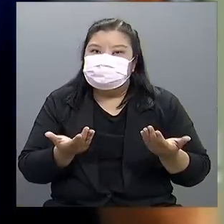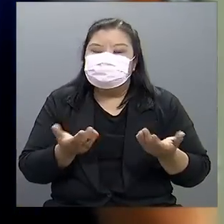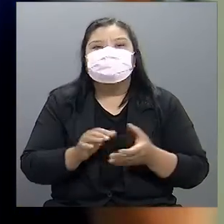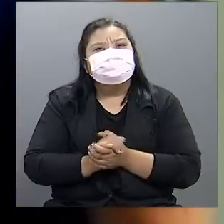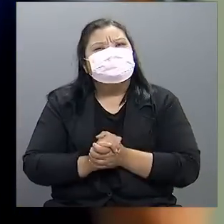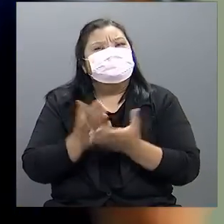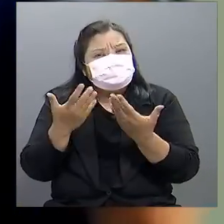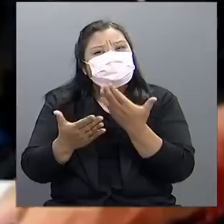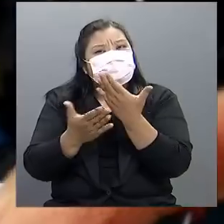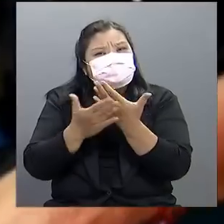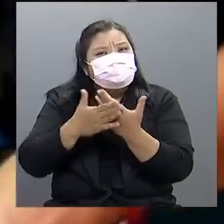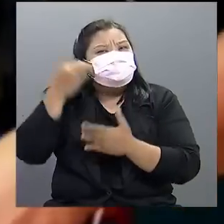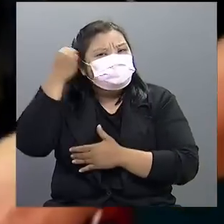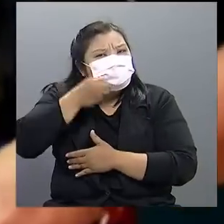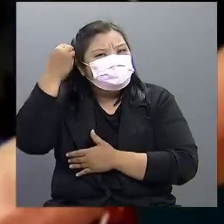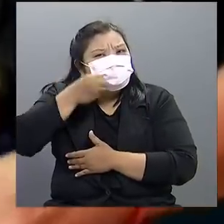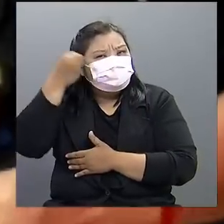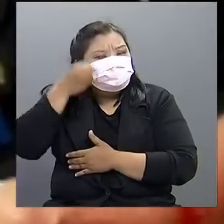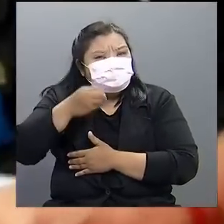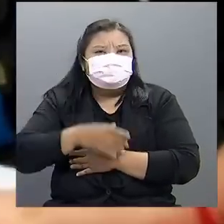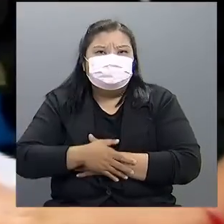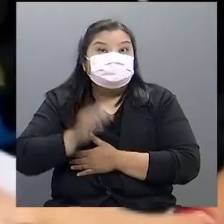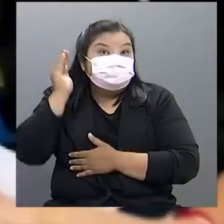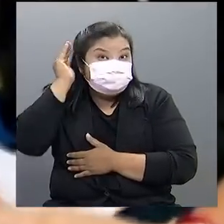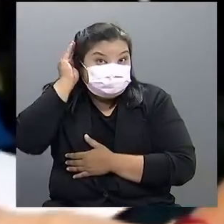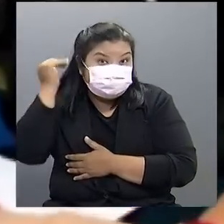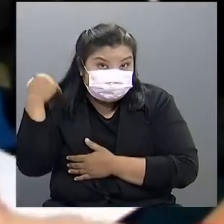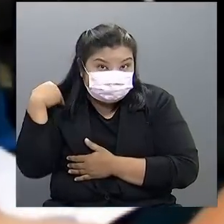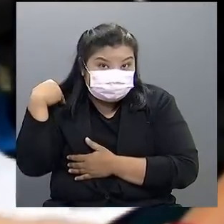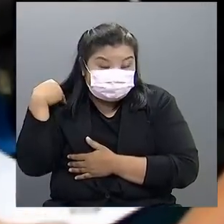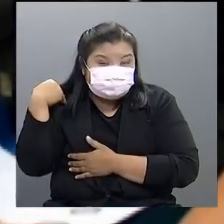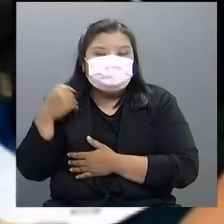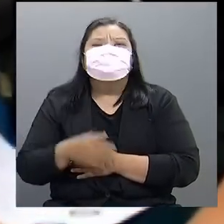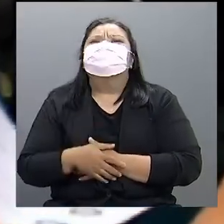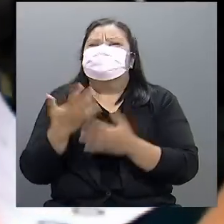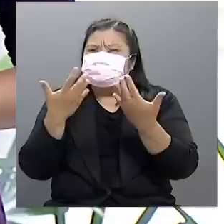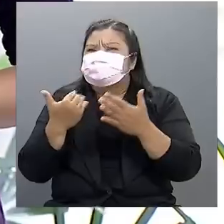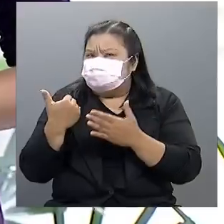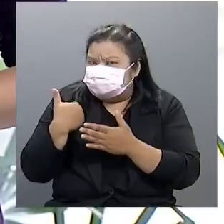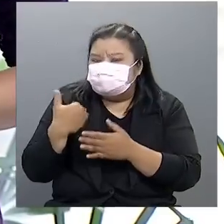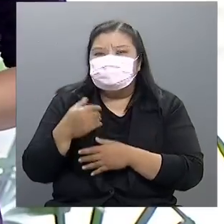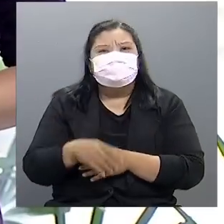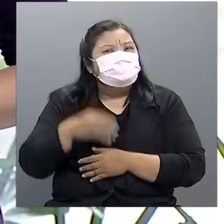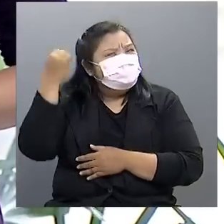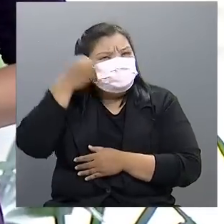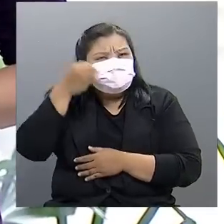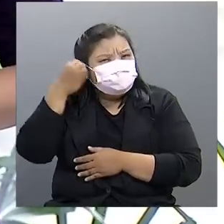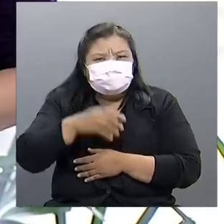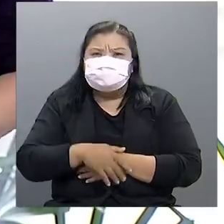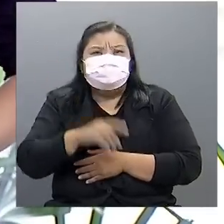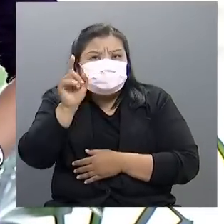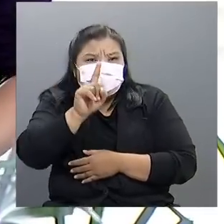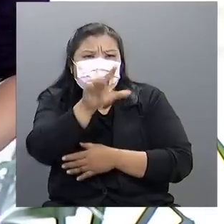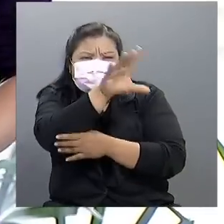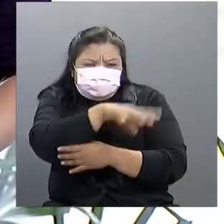ินกันทุกวันเชื่อไหมคะ ว่าก็ยังมีคนถูกหอกทุกวันค่ะ นี่มเป็เพระอะไร